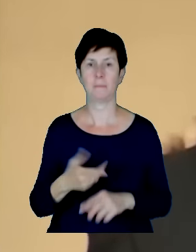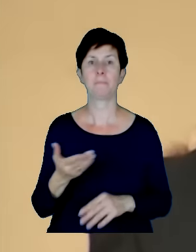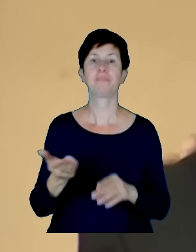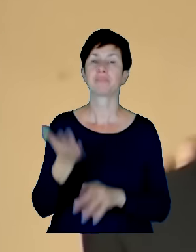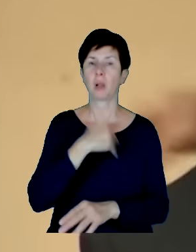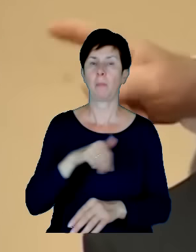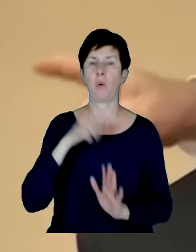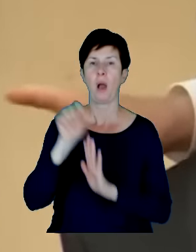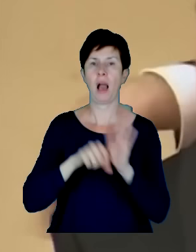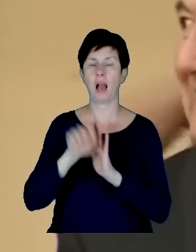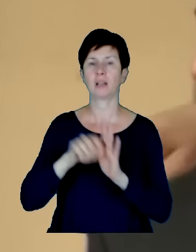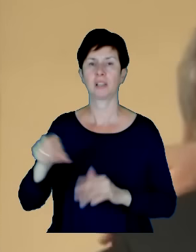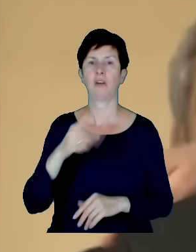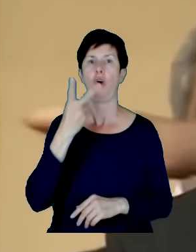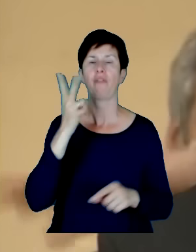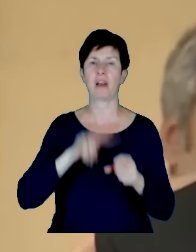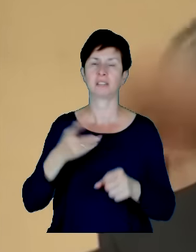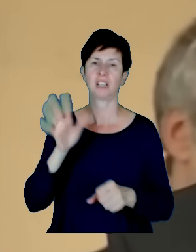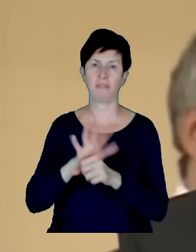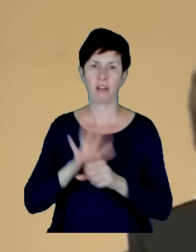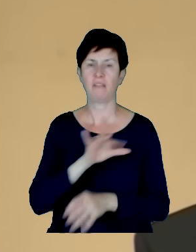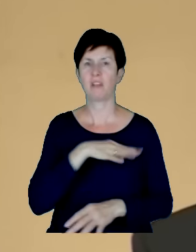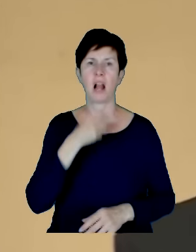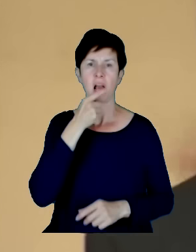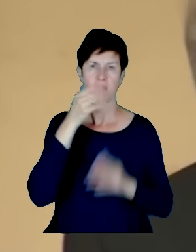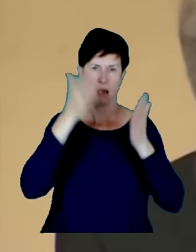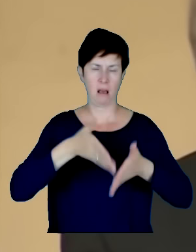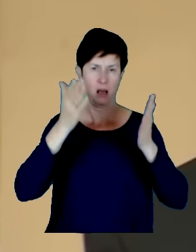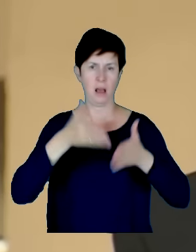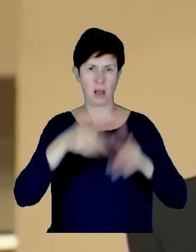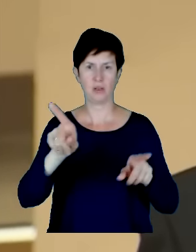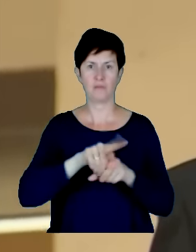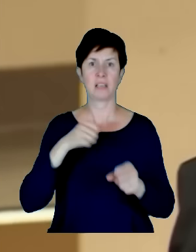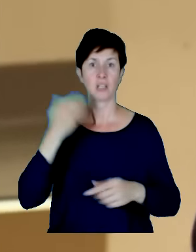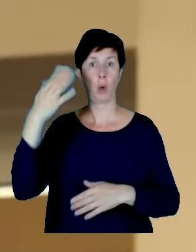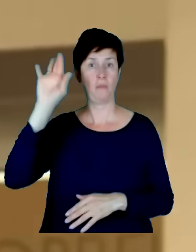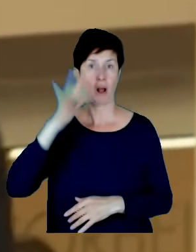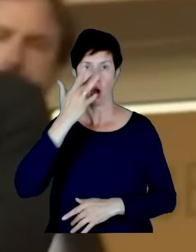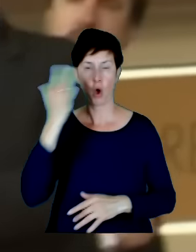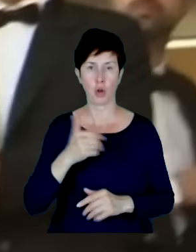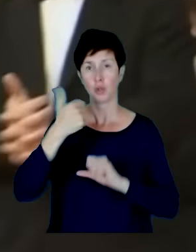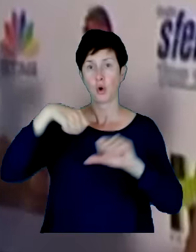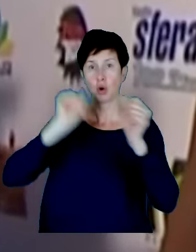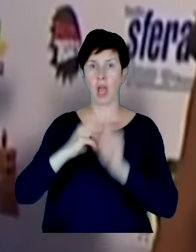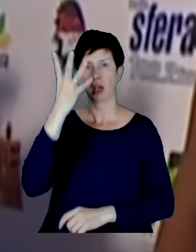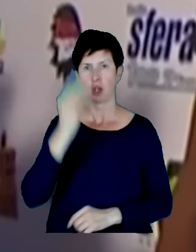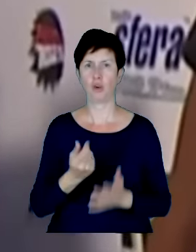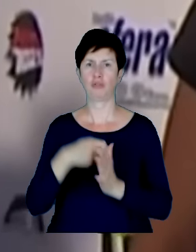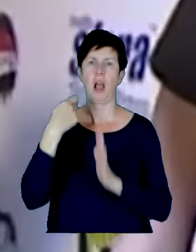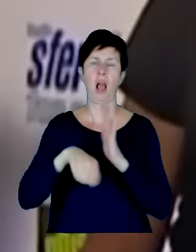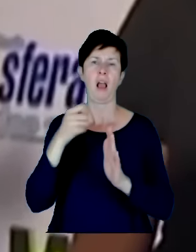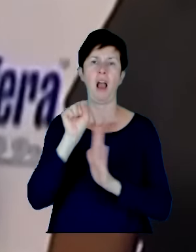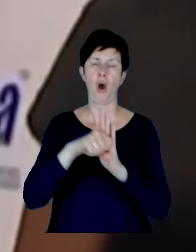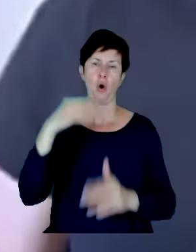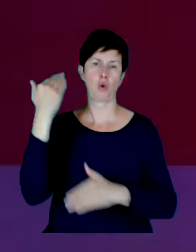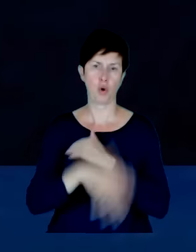Charlotte Arno z powodu licznych oskarżeń francuski aktor który jest również obywatelem Rosji jesienią ubiegłego roku zawiesił kar wdu